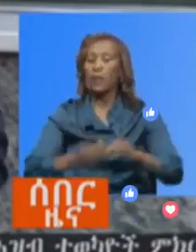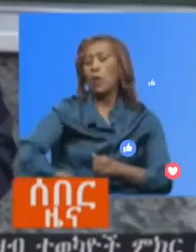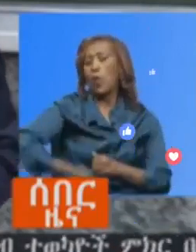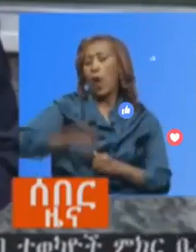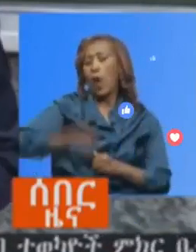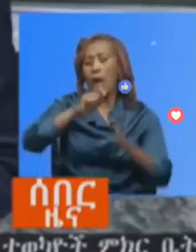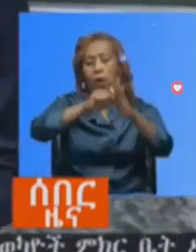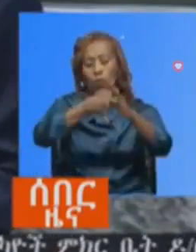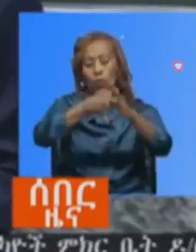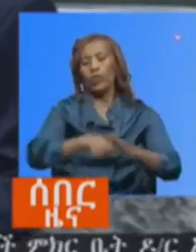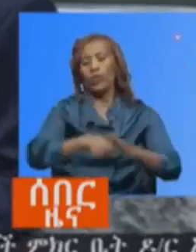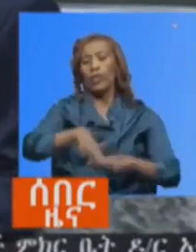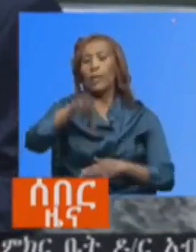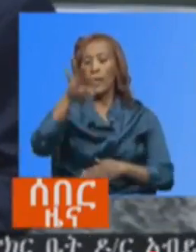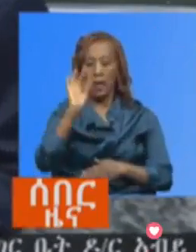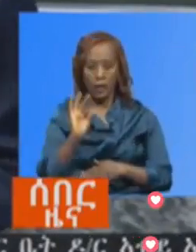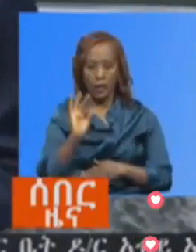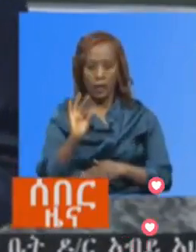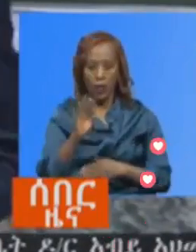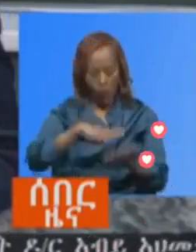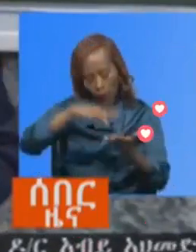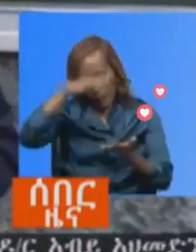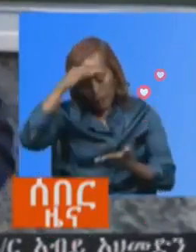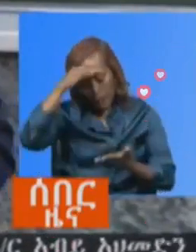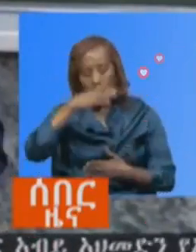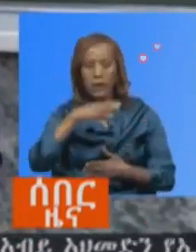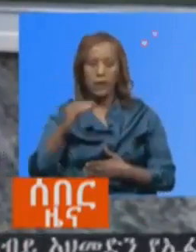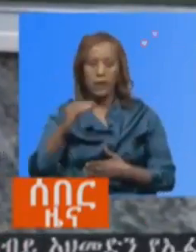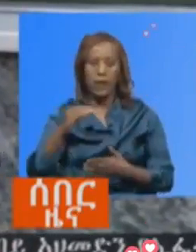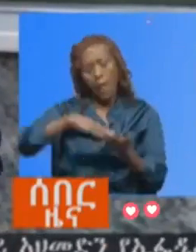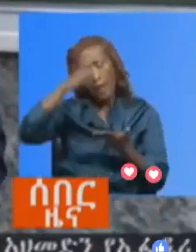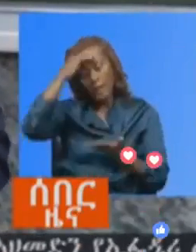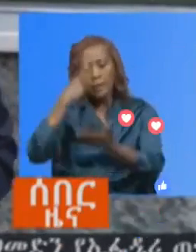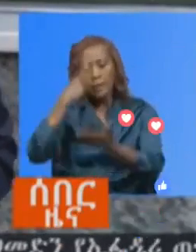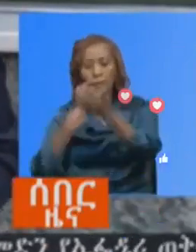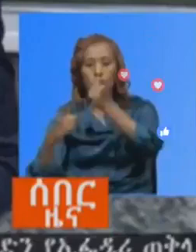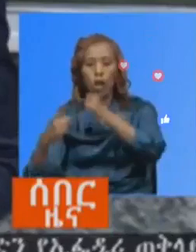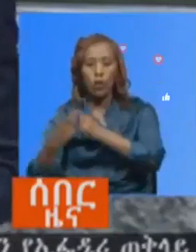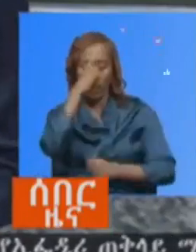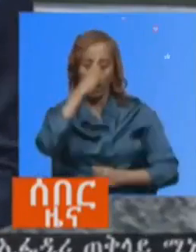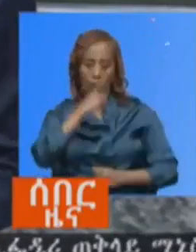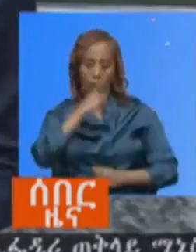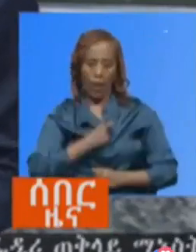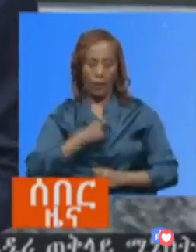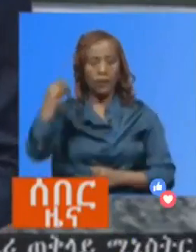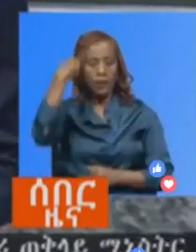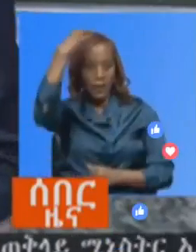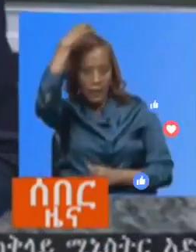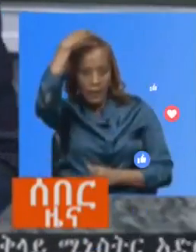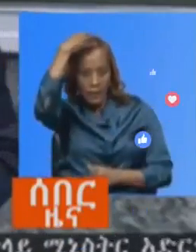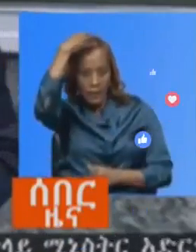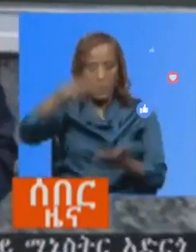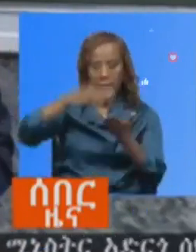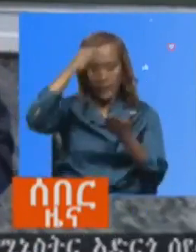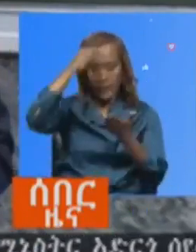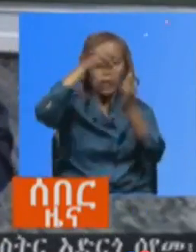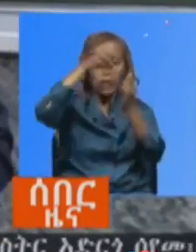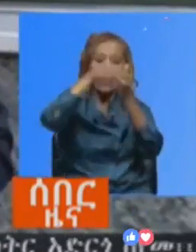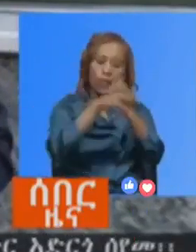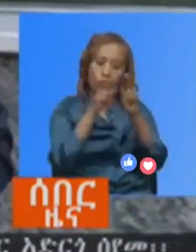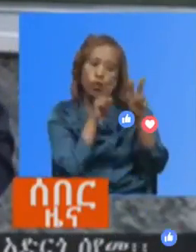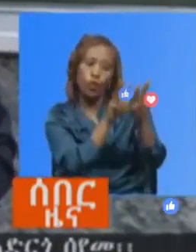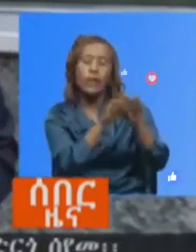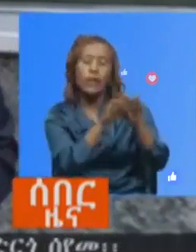ቁልፍ የምናገኘው በትምህርትና በትምህርት ብቻ እንደሆነ በማመን መንግስት ለትምህርት ዘርፍ ትኩረት